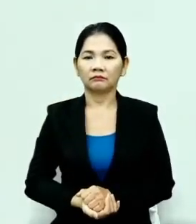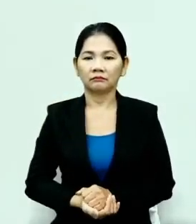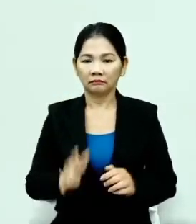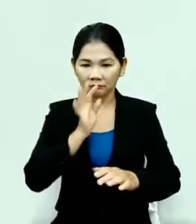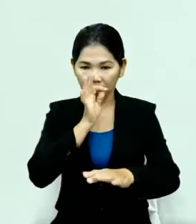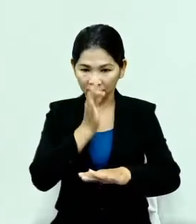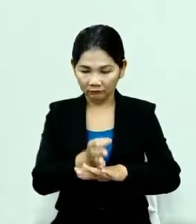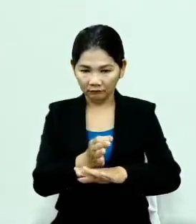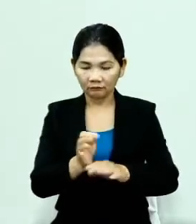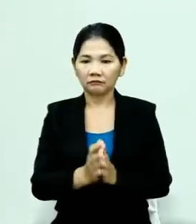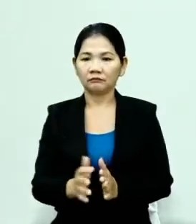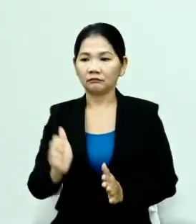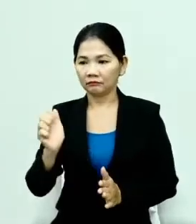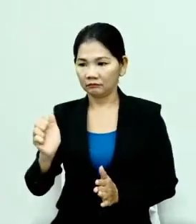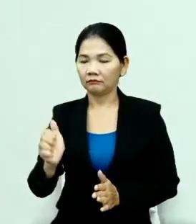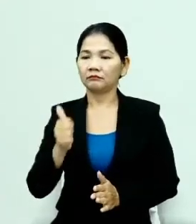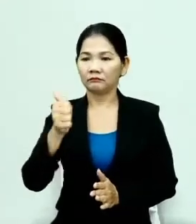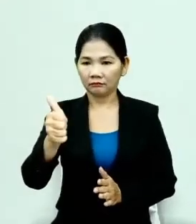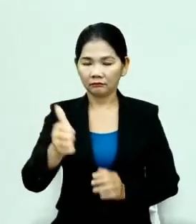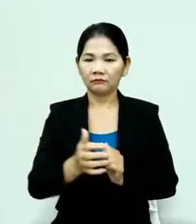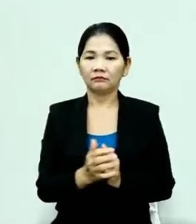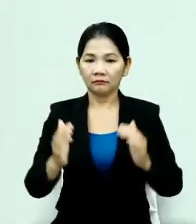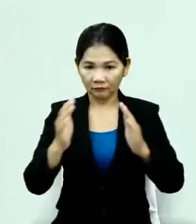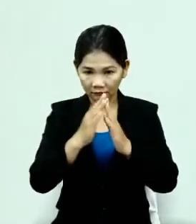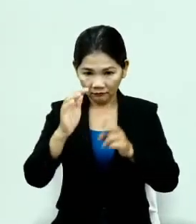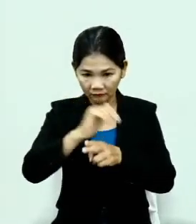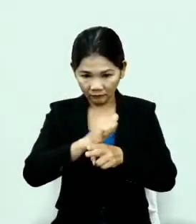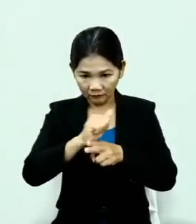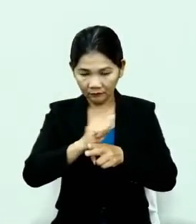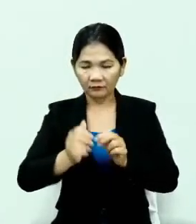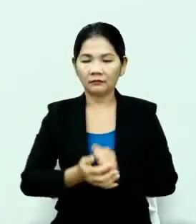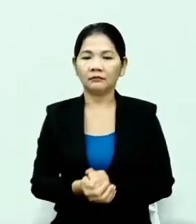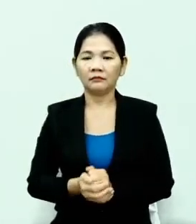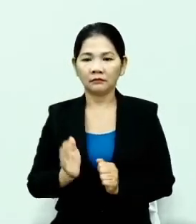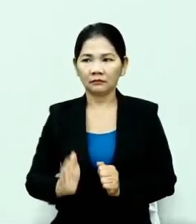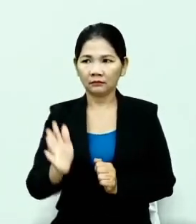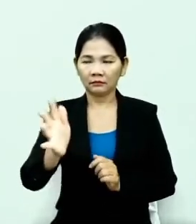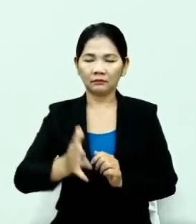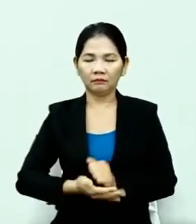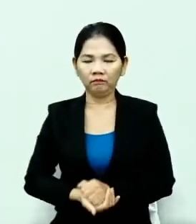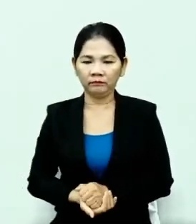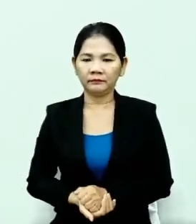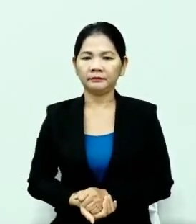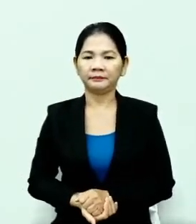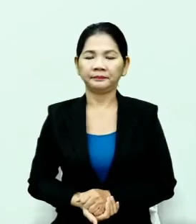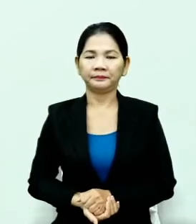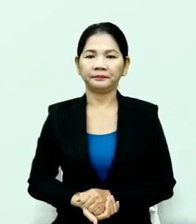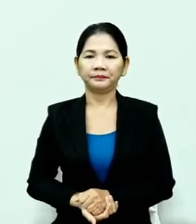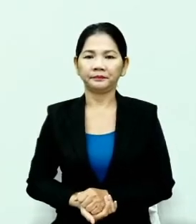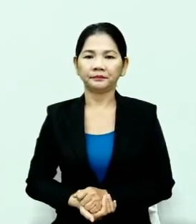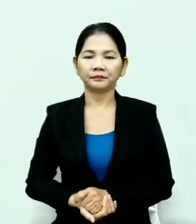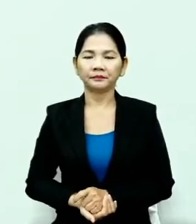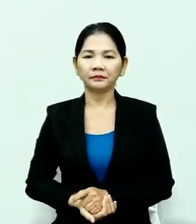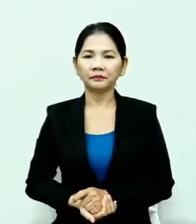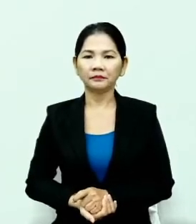nấy, nâng chân nàm. Ta, con cắt cho dịp hai con ai lời ní. Lươn lươn nâng ọc ní.